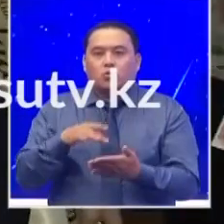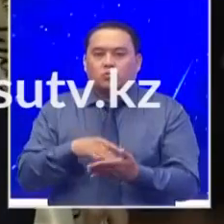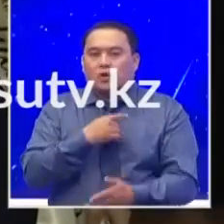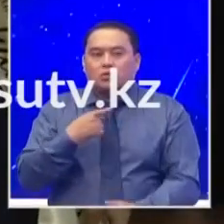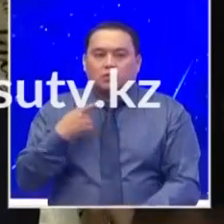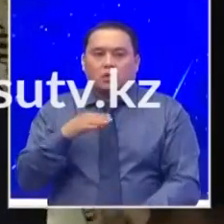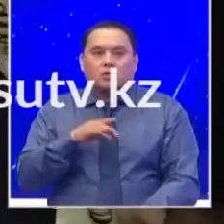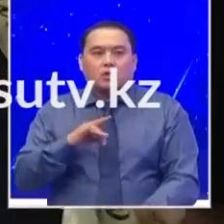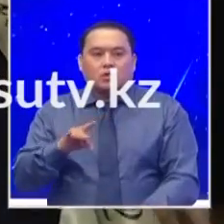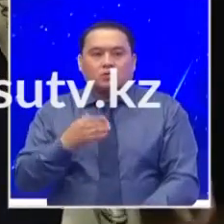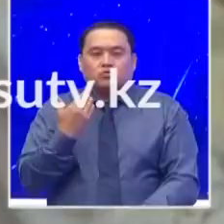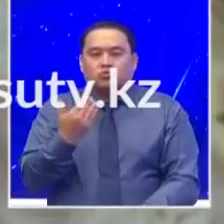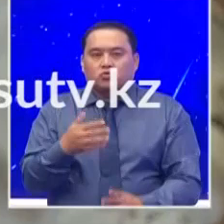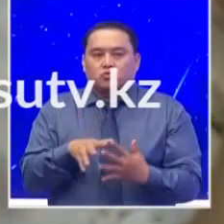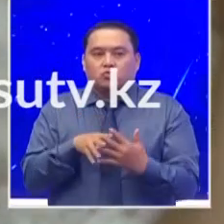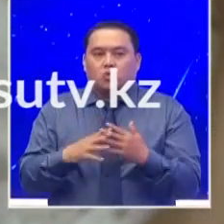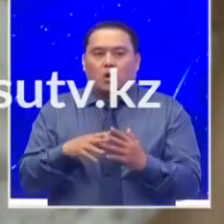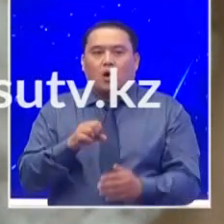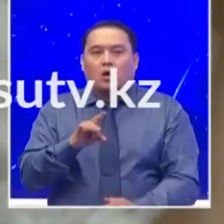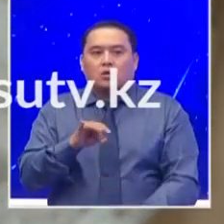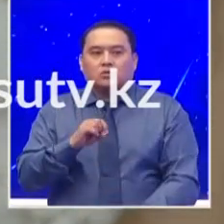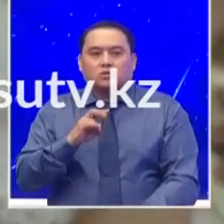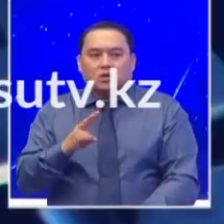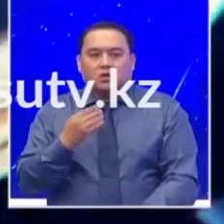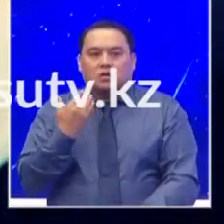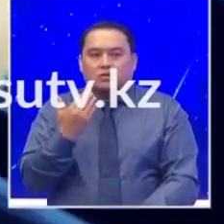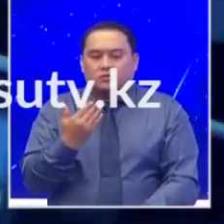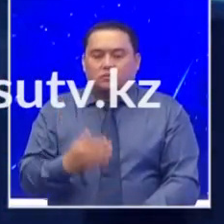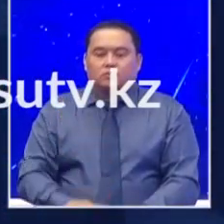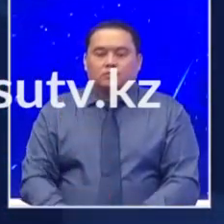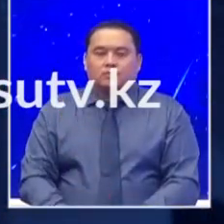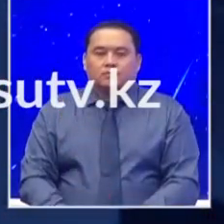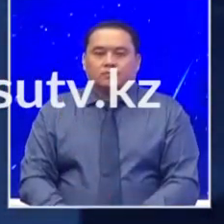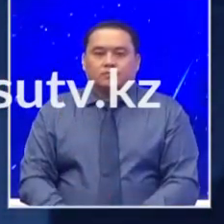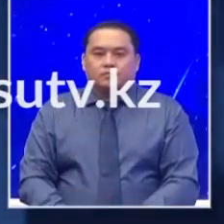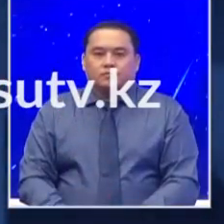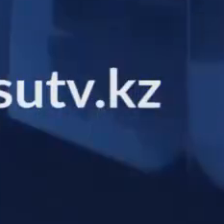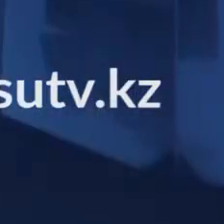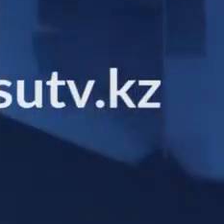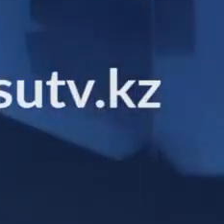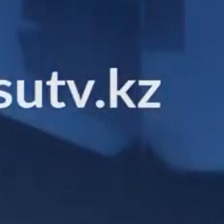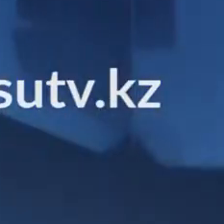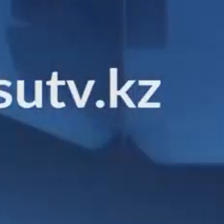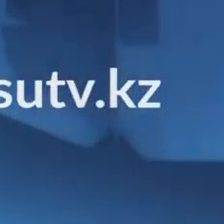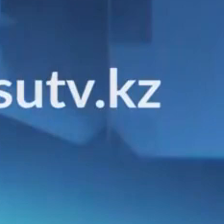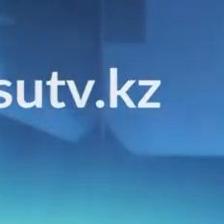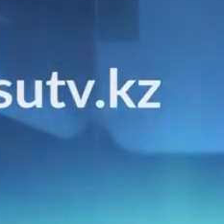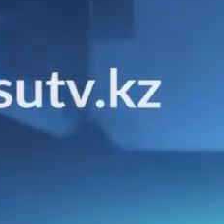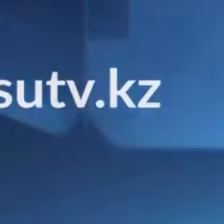и Талгар, а также школа в селе Арасан Аксусского района. Пана Усимбекова, Габит Кабдрахман, телеканал